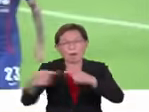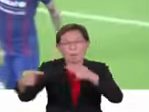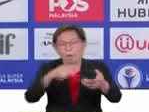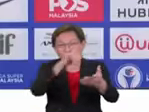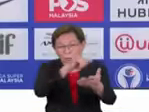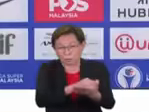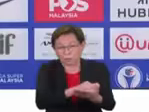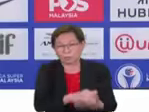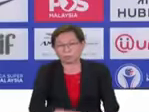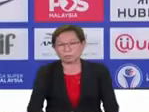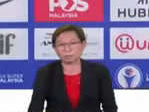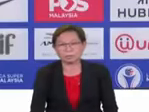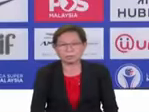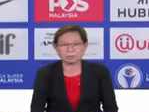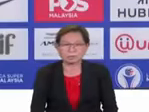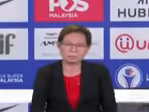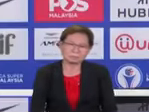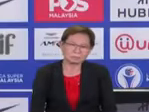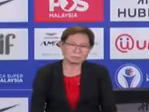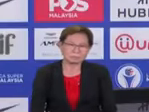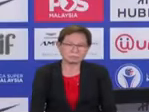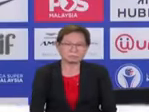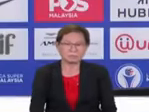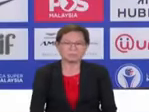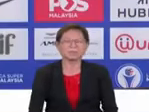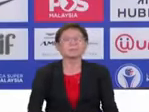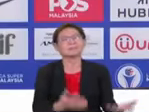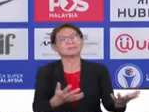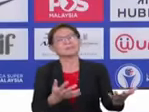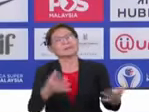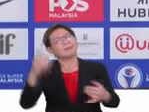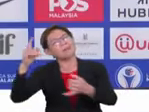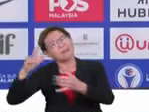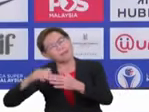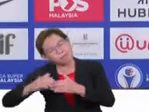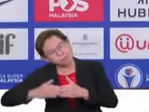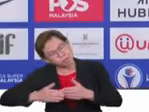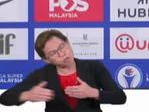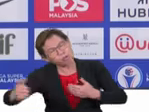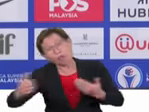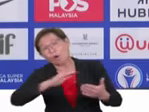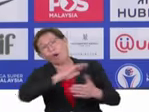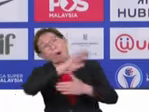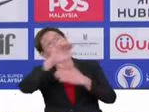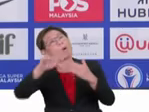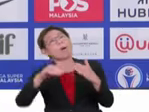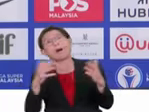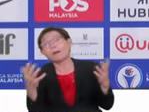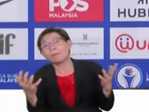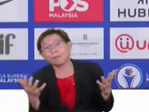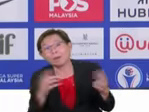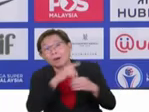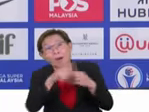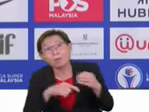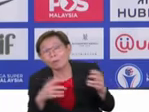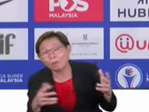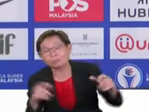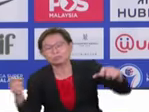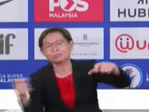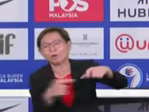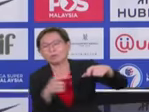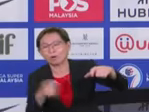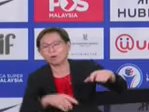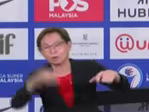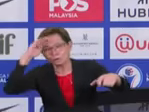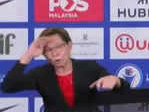tersebut. The end of the day is all about scoring. Chances diorang kita dapat, kita tak score, dan Johor pun